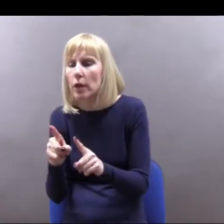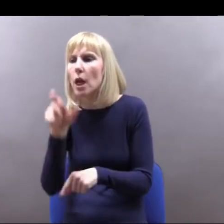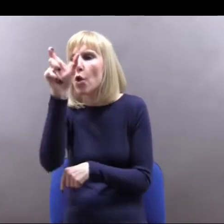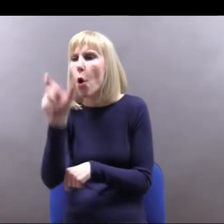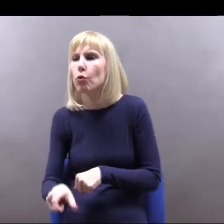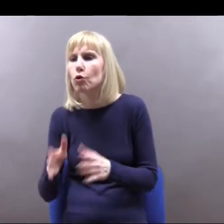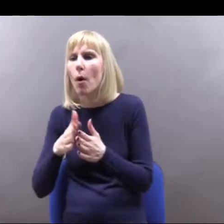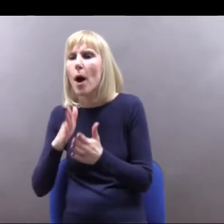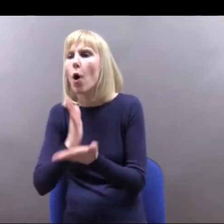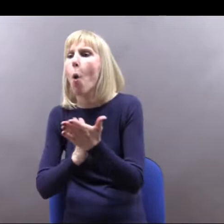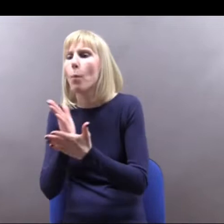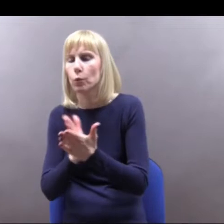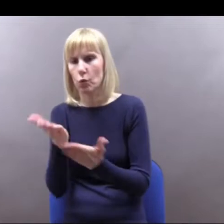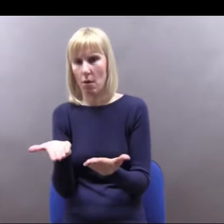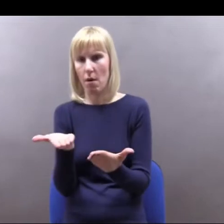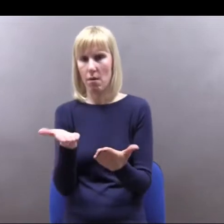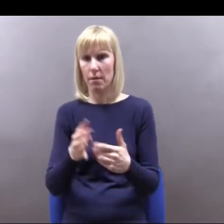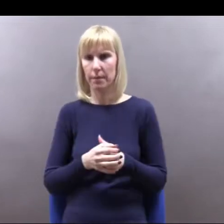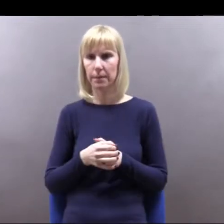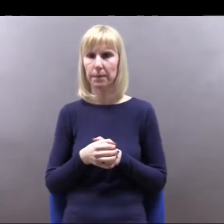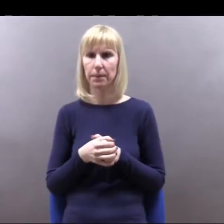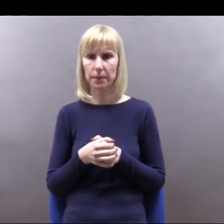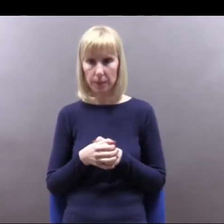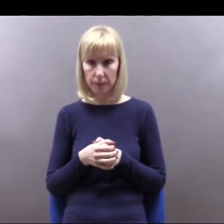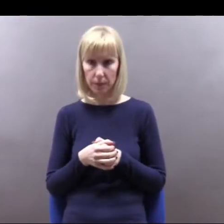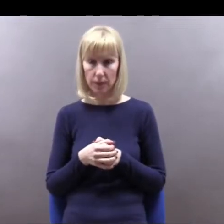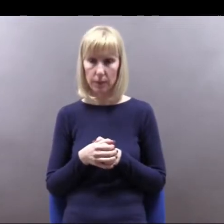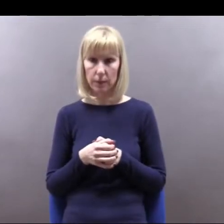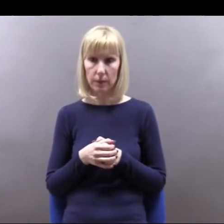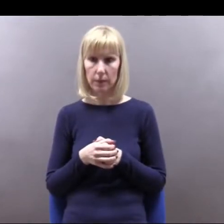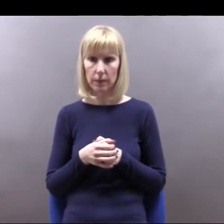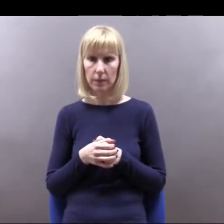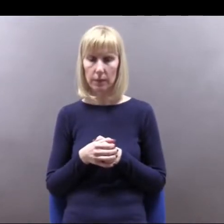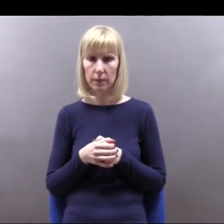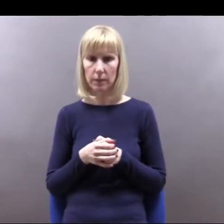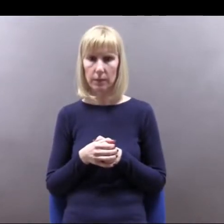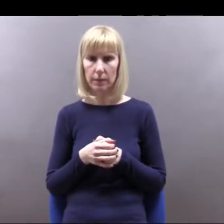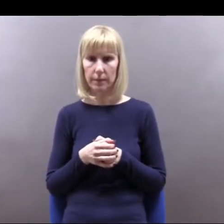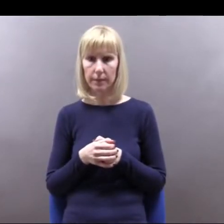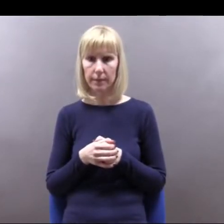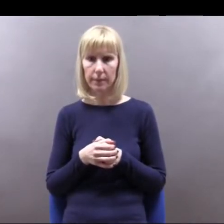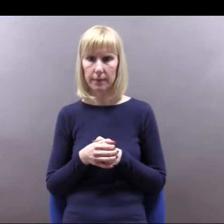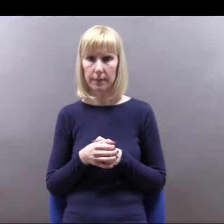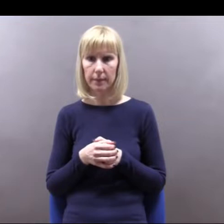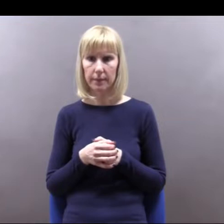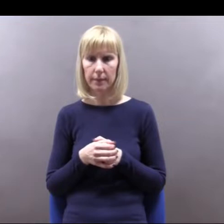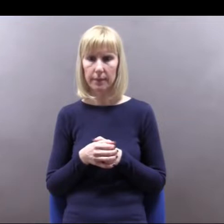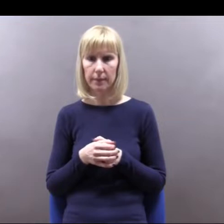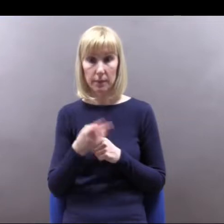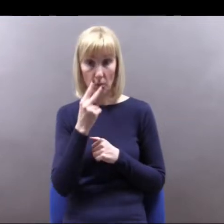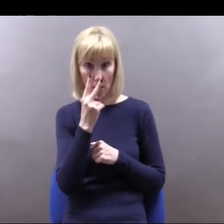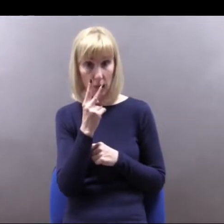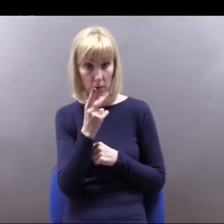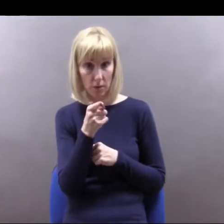odpowiedzialność i stres spoczywa na osobie obsługującej taki schodołaz. Ponieważ no, to jest trochę tak